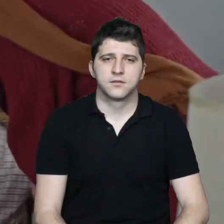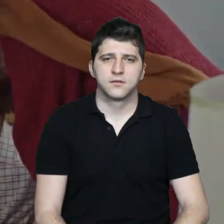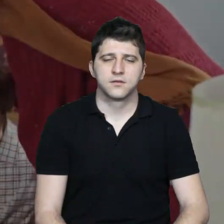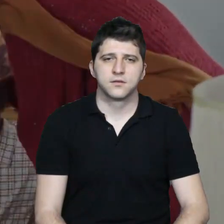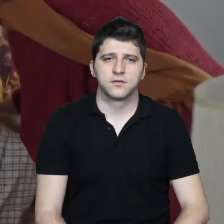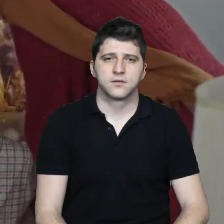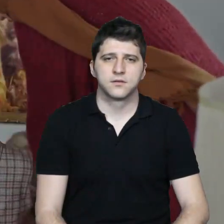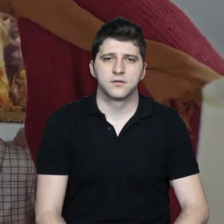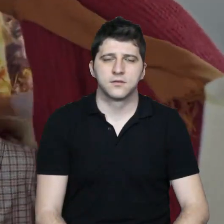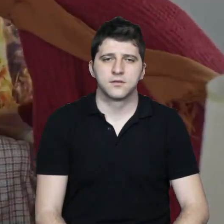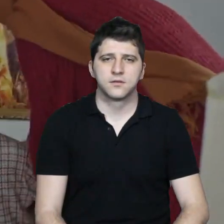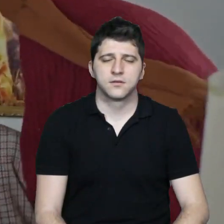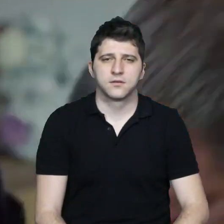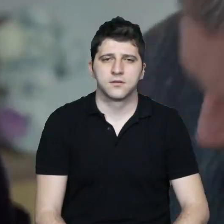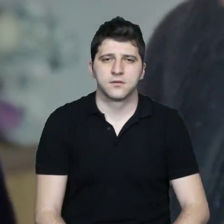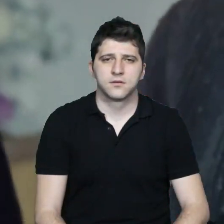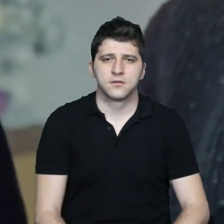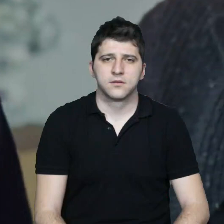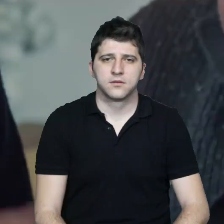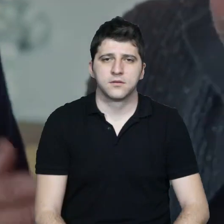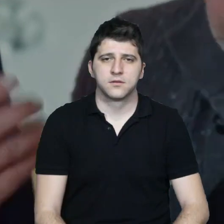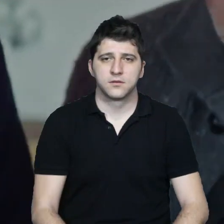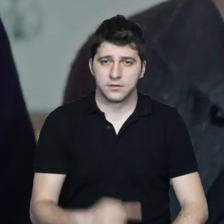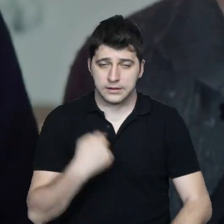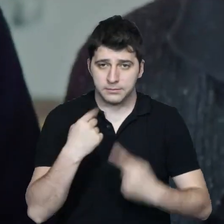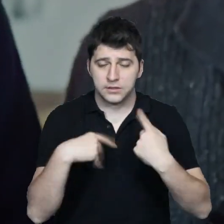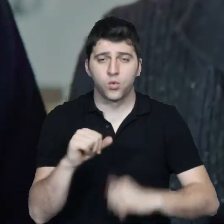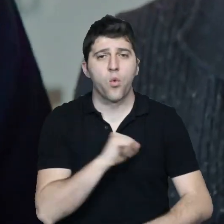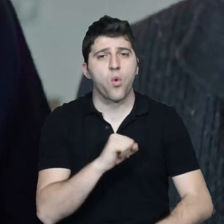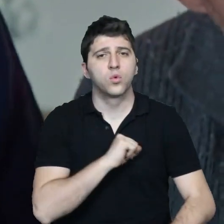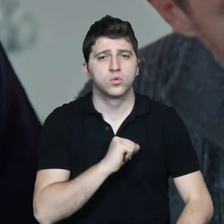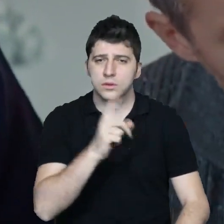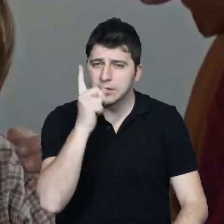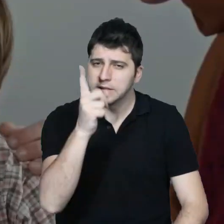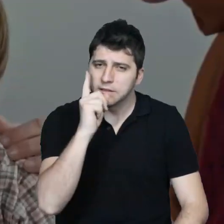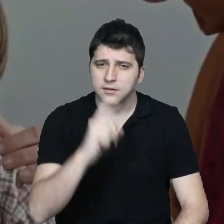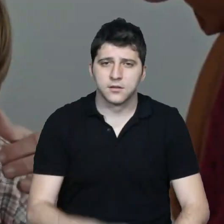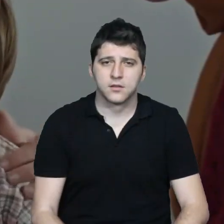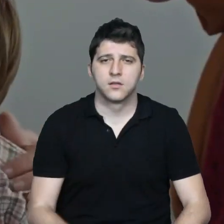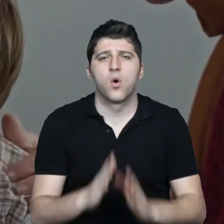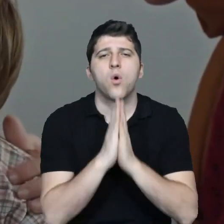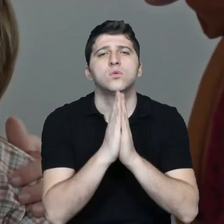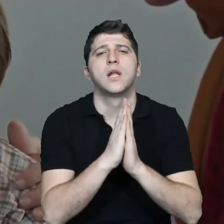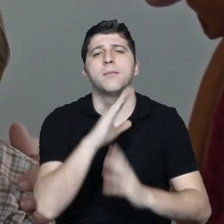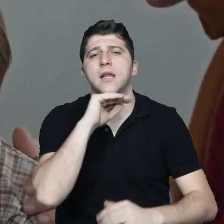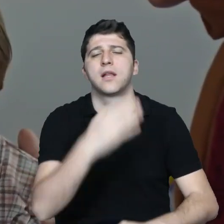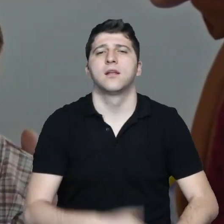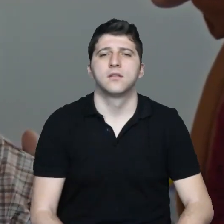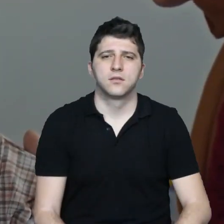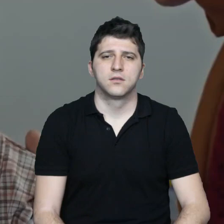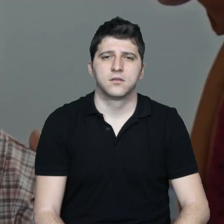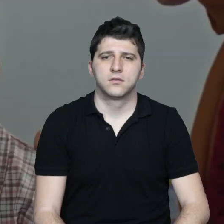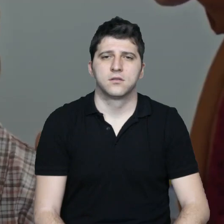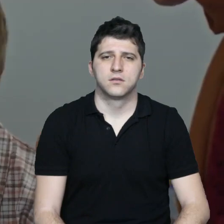Faik, İbrahim'i de oturması için yönlendirdi. Bizi çok korkuttun kerata. Özür dilerim dede.